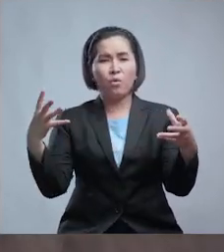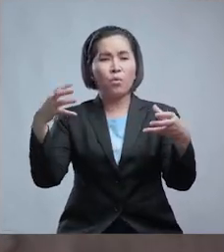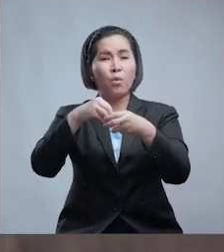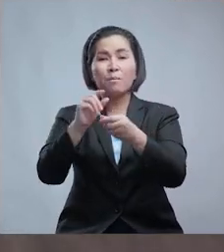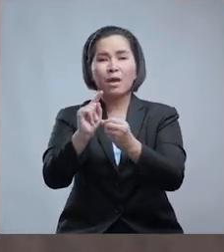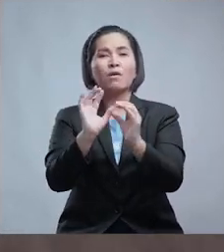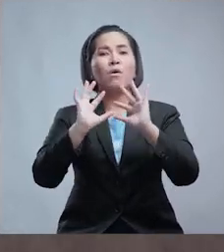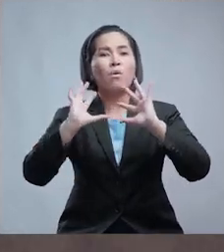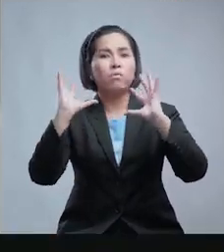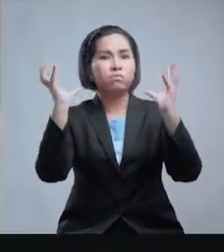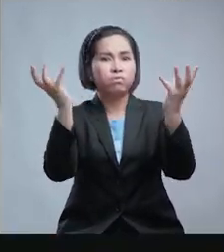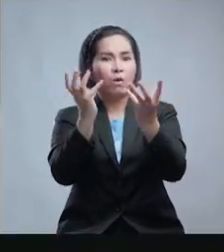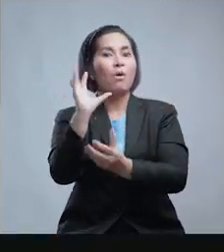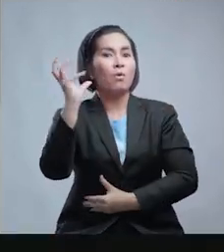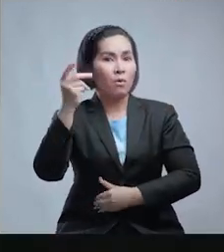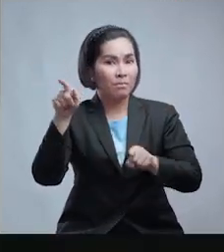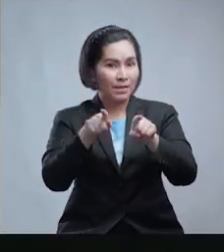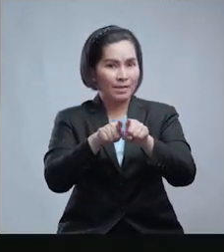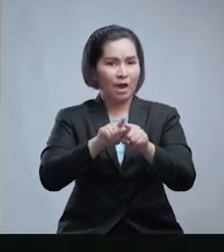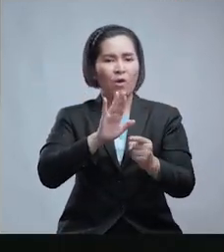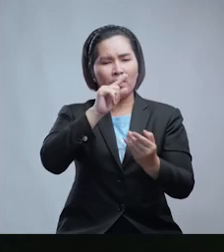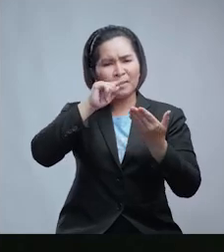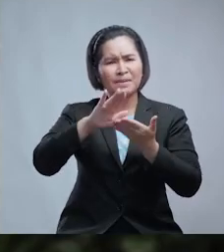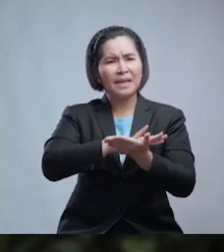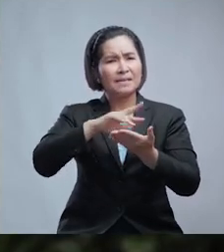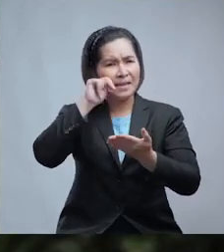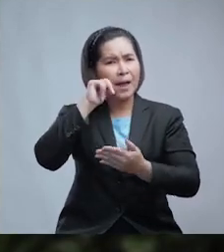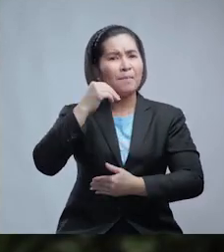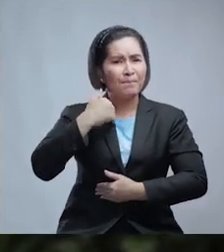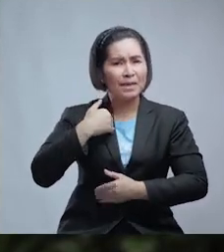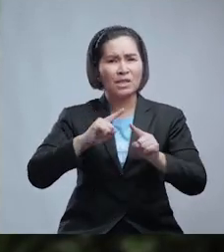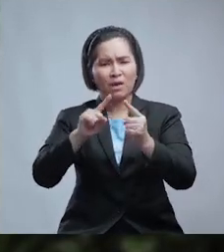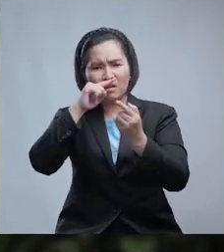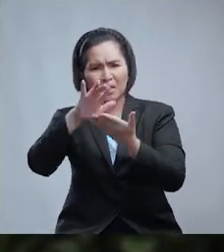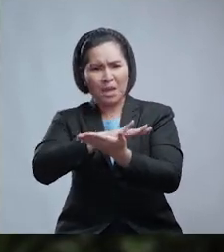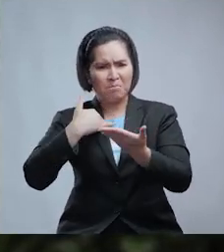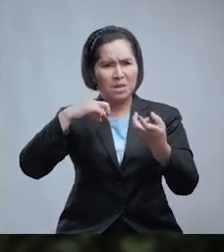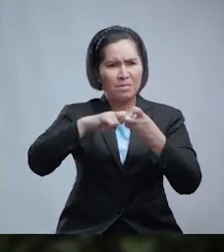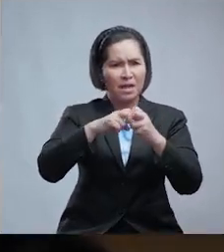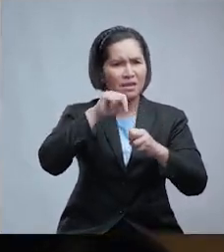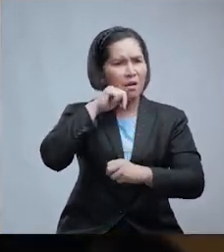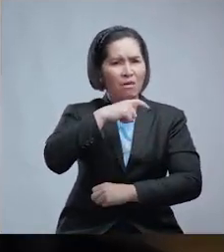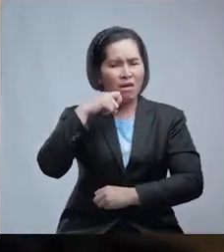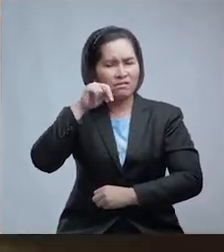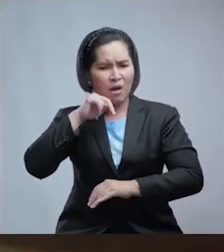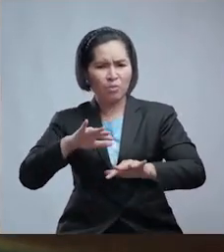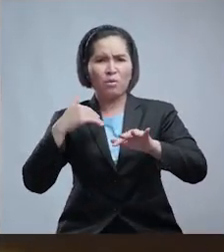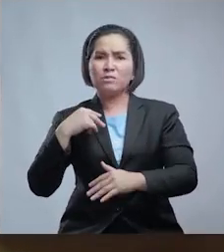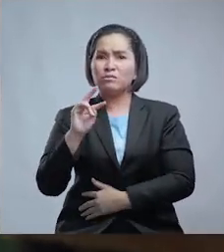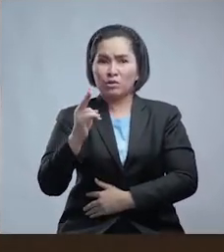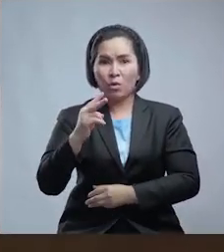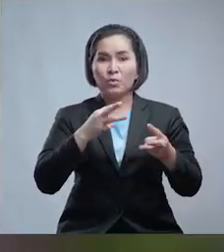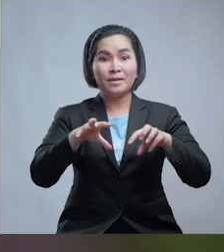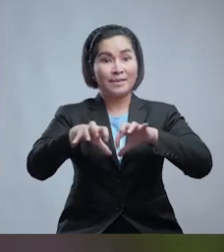กันอย่างประเทศไทยเนี่ยน้ำมันฟังดูเยอะแต่เราก็มีปัญหาเรื่องของพื้นที่ที่มันแล้งแล้วก็พื้นที่ที่มันท่วมในเวลาเดียวกันการจัดการ quality ของ